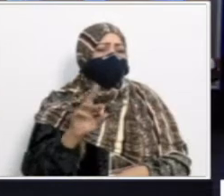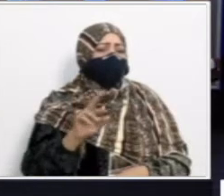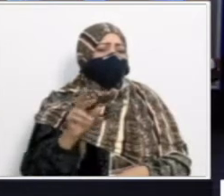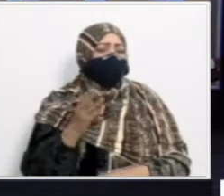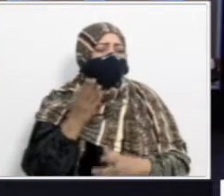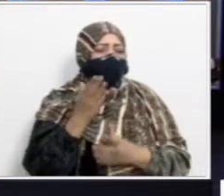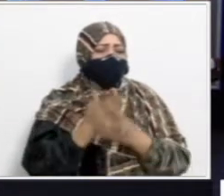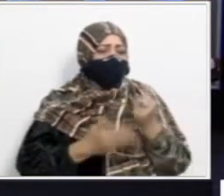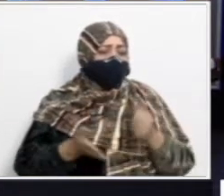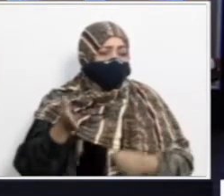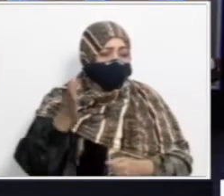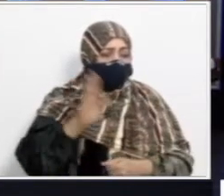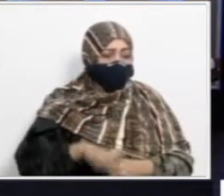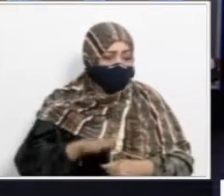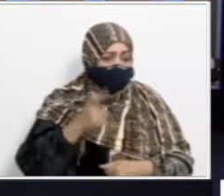لما مات الولد عند امه،